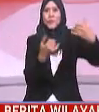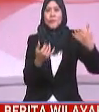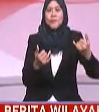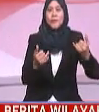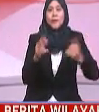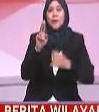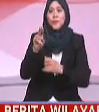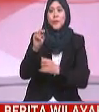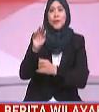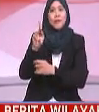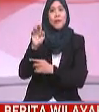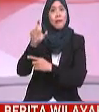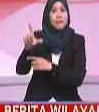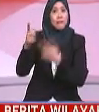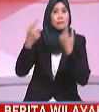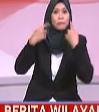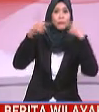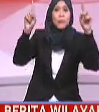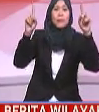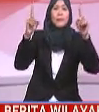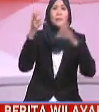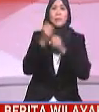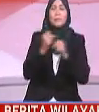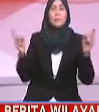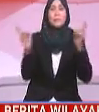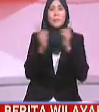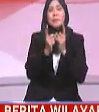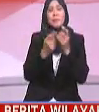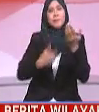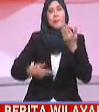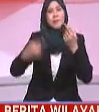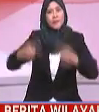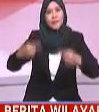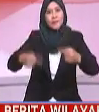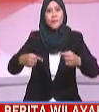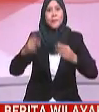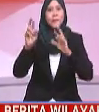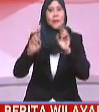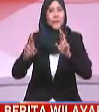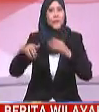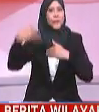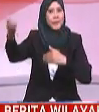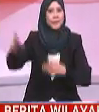KL Ladies membawa bekalan selesa pada pertemuan timbal balik pada Rabu depan.